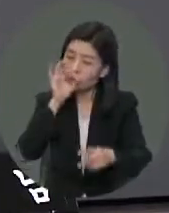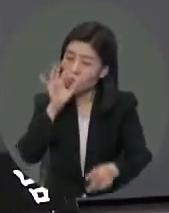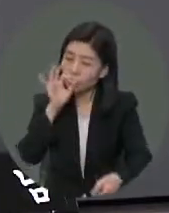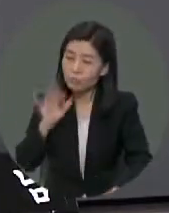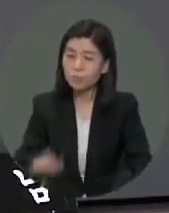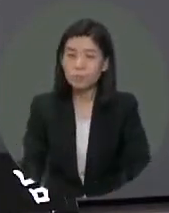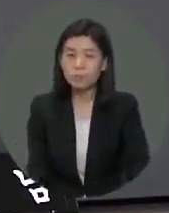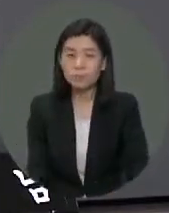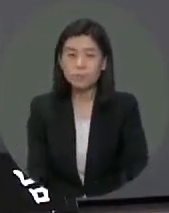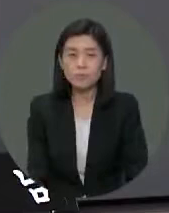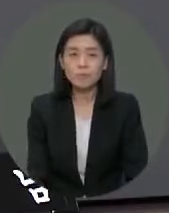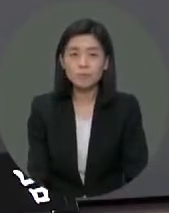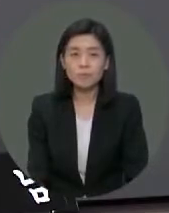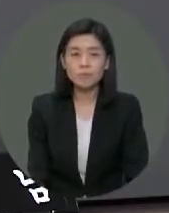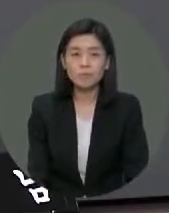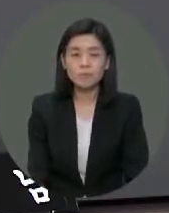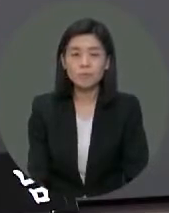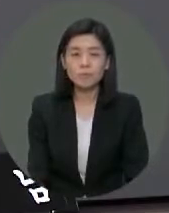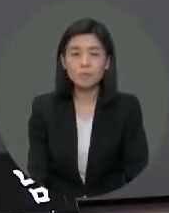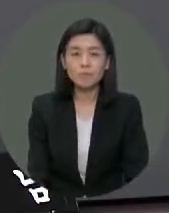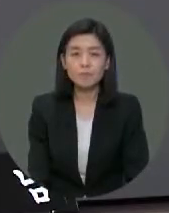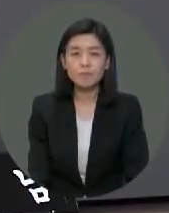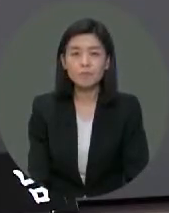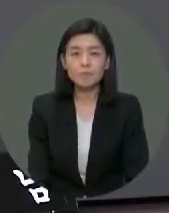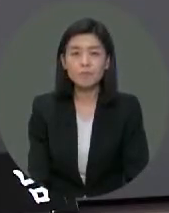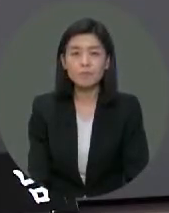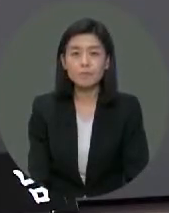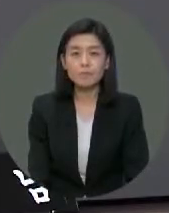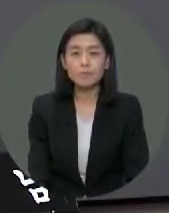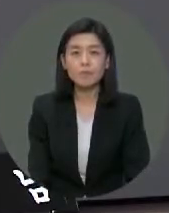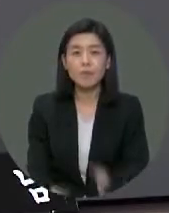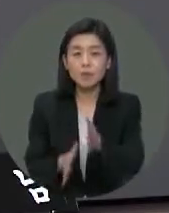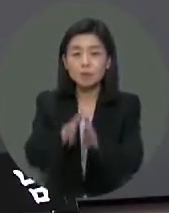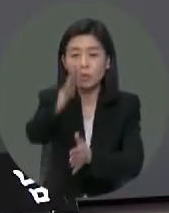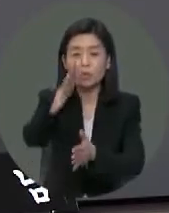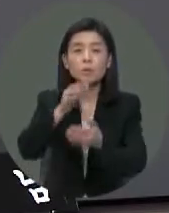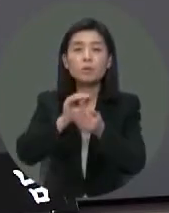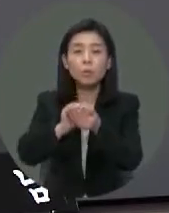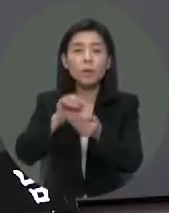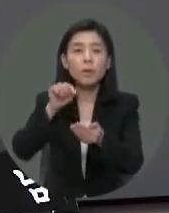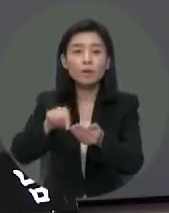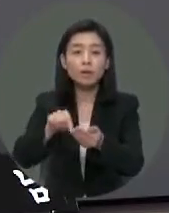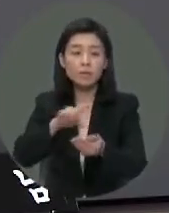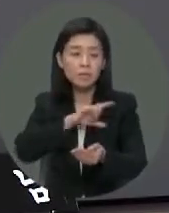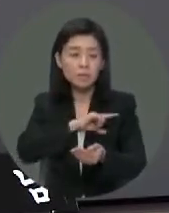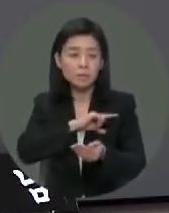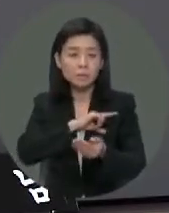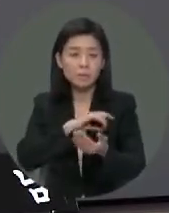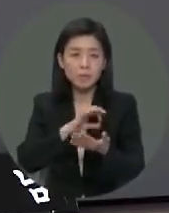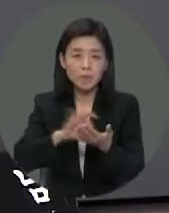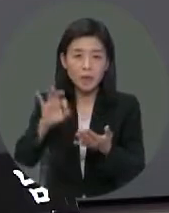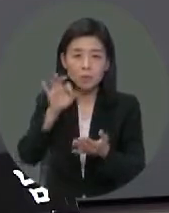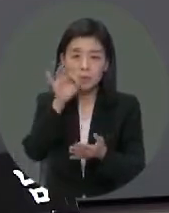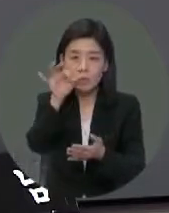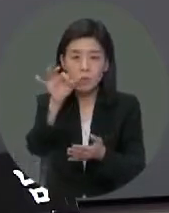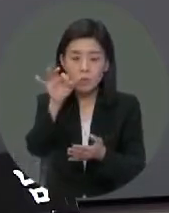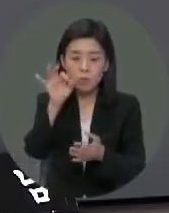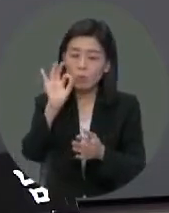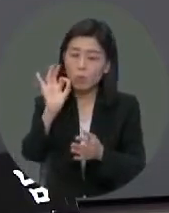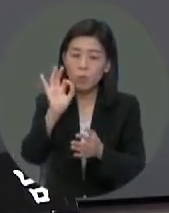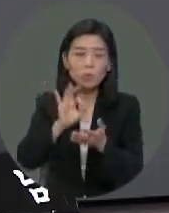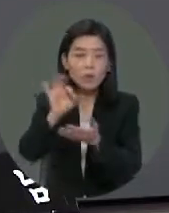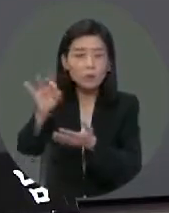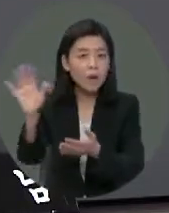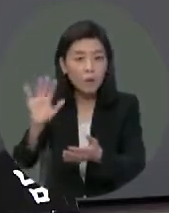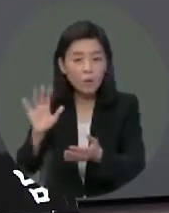상식적으로 이해가 안 되는게 도시농협에서는 명칭 사용률을 안내고이 뭡니까 도농 상생기금을